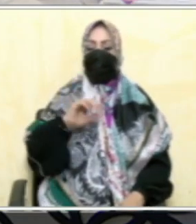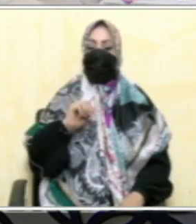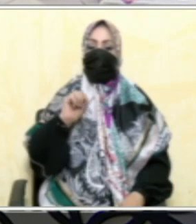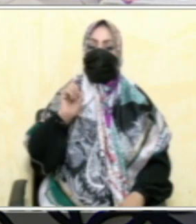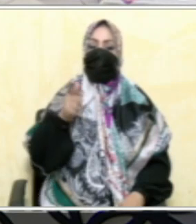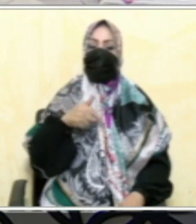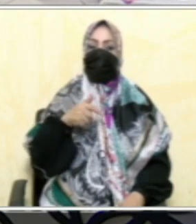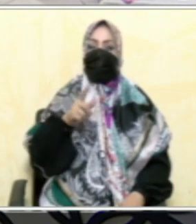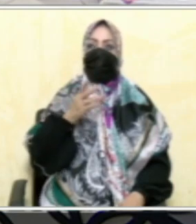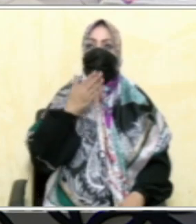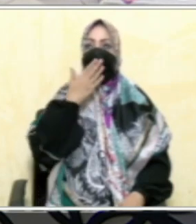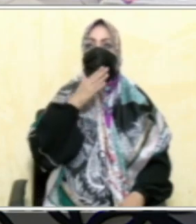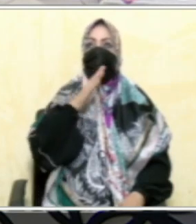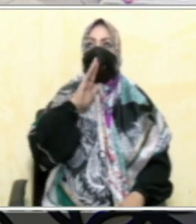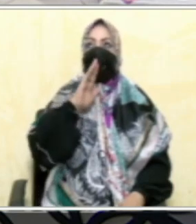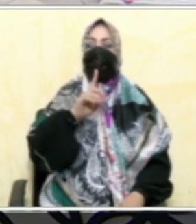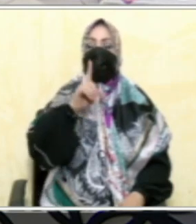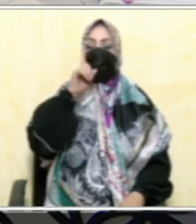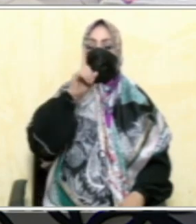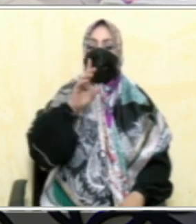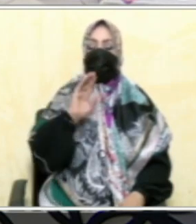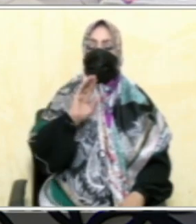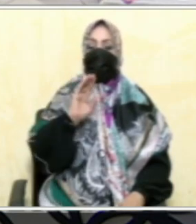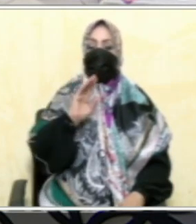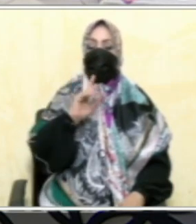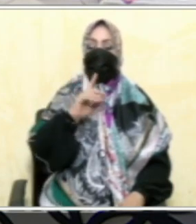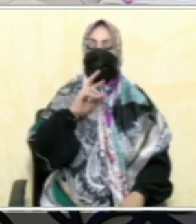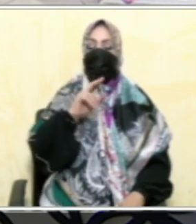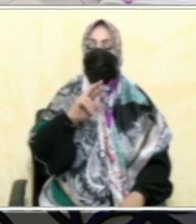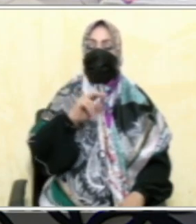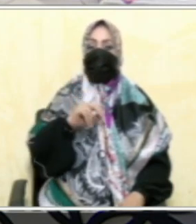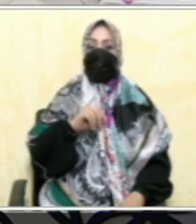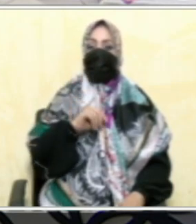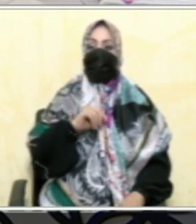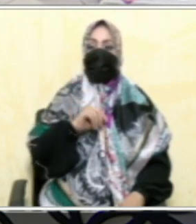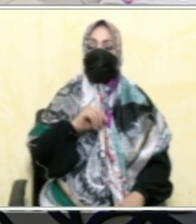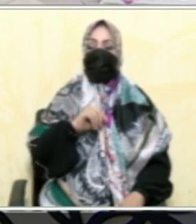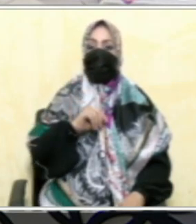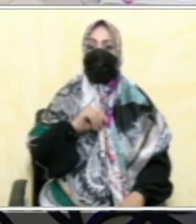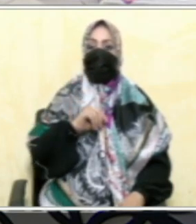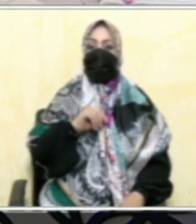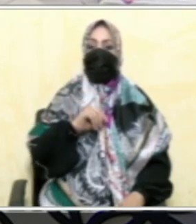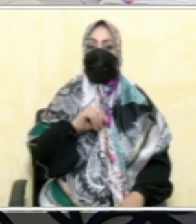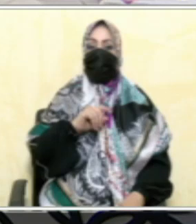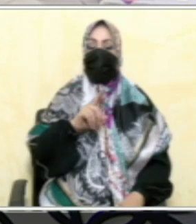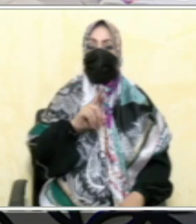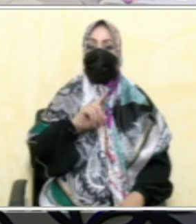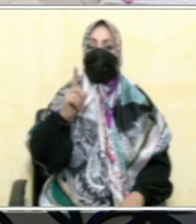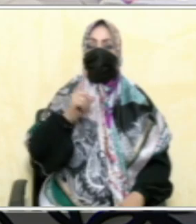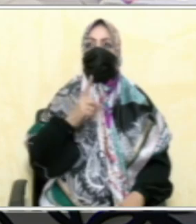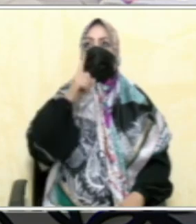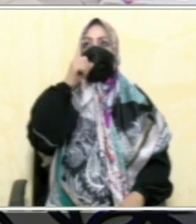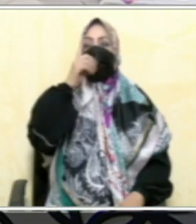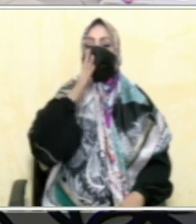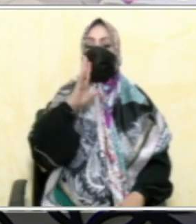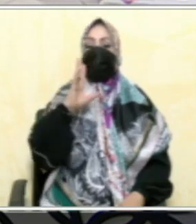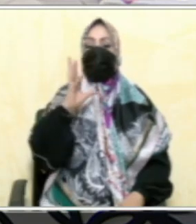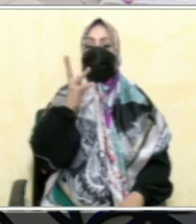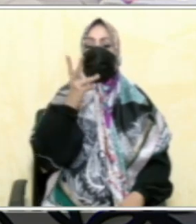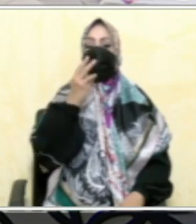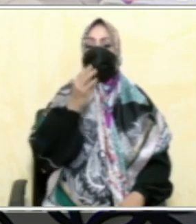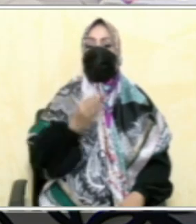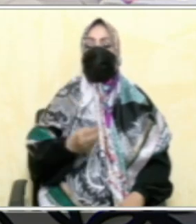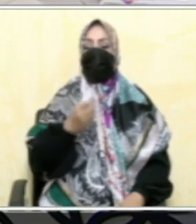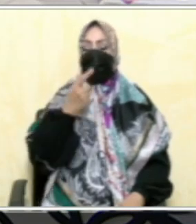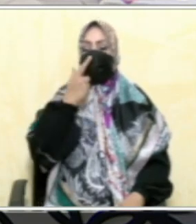إله إلا الله محمد رسول الله هذا سيدخل الجنة، ما تكلمش على الجنة. لكن الإنسان مخلوق هو لعبادة الله أولا، ثانيا مخلوق ليحاسب